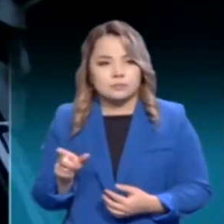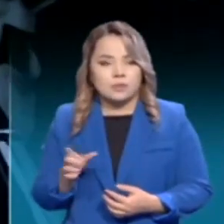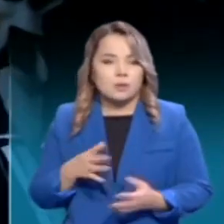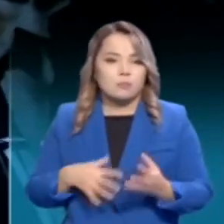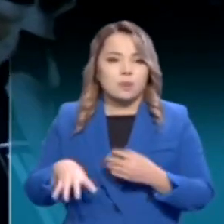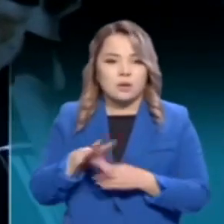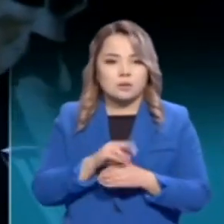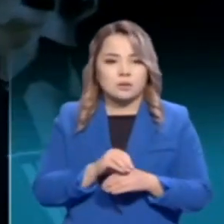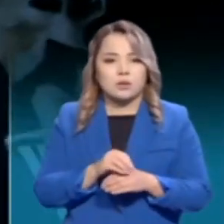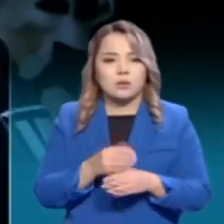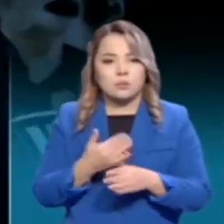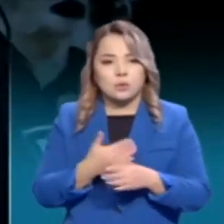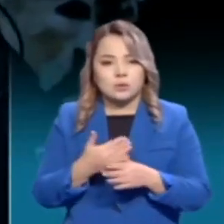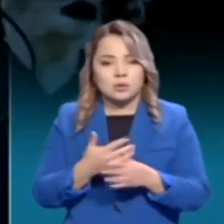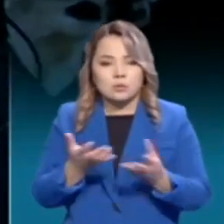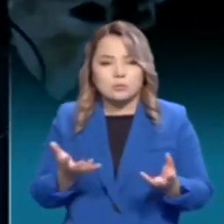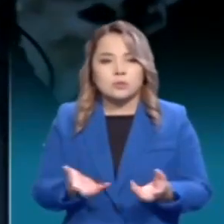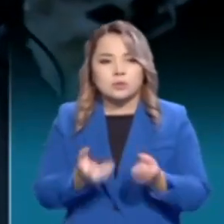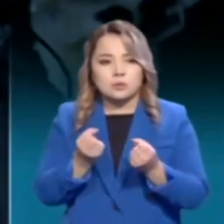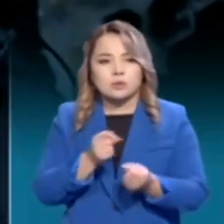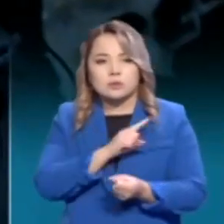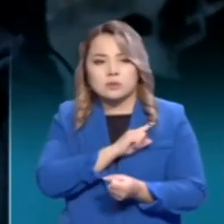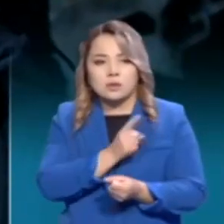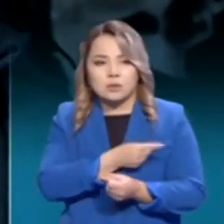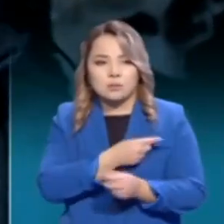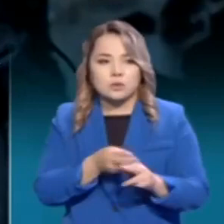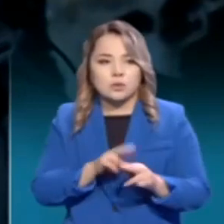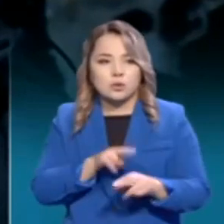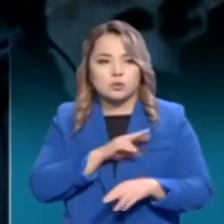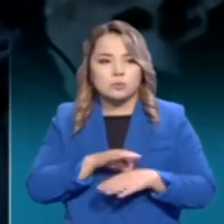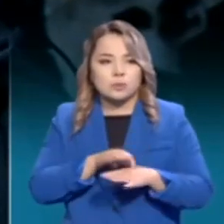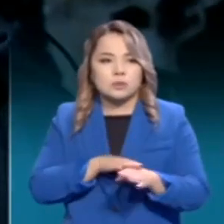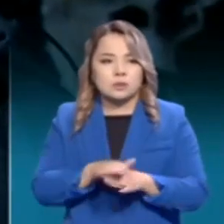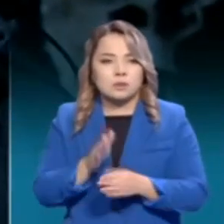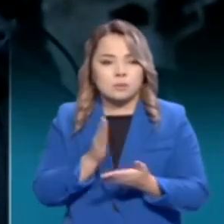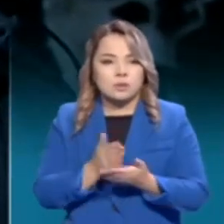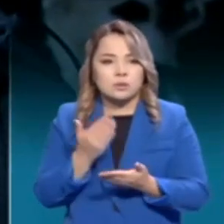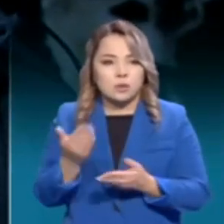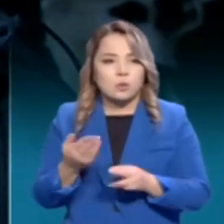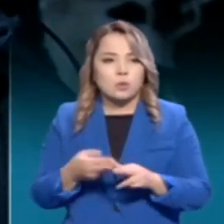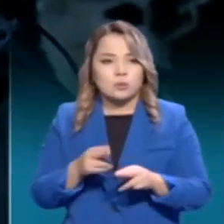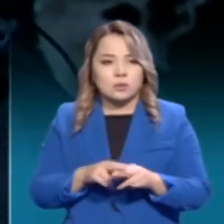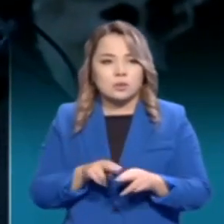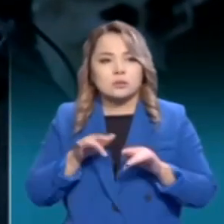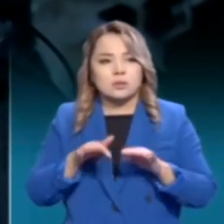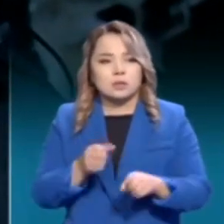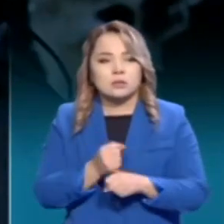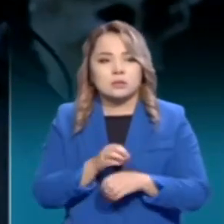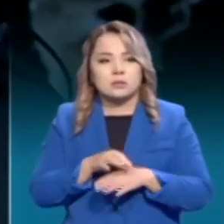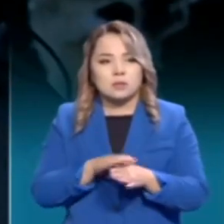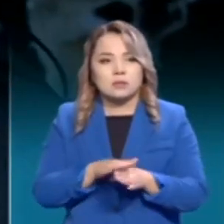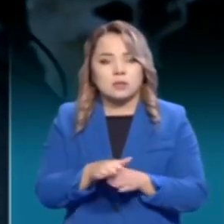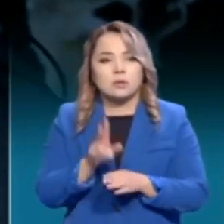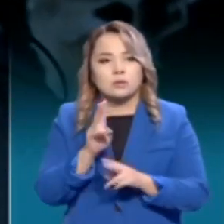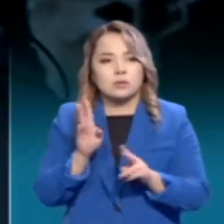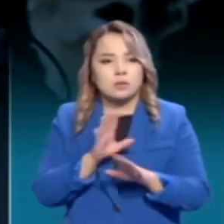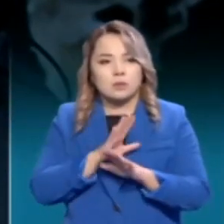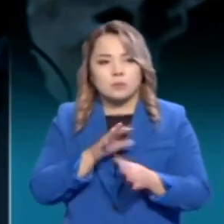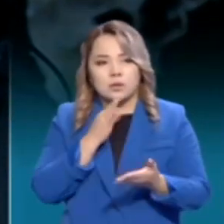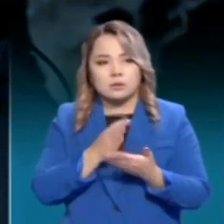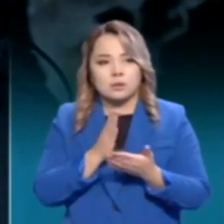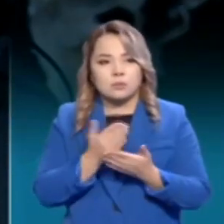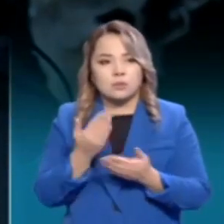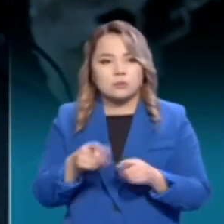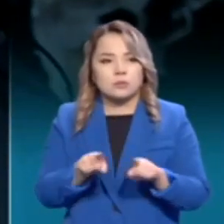Бәрін осы жұмысын, сол осы мықтылығынан осындай жұмыста жүрген шығар ол. Оның істейтін ісін ешкім істемеді бұл жерде одан